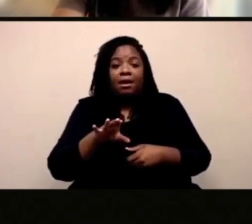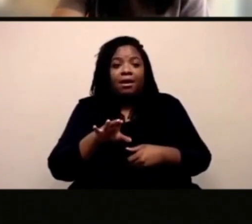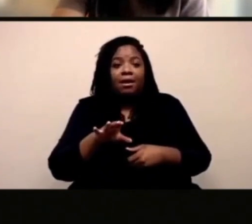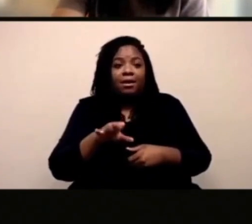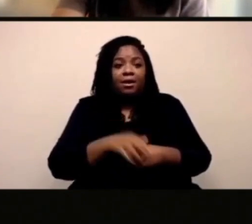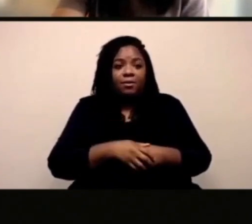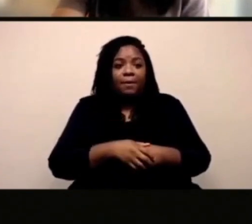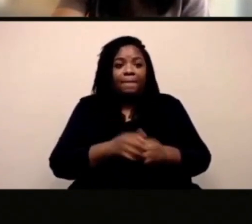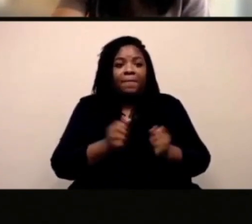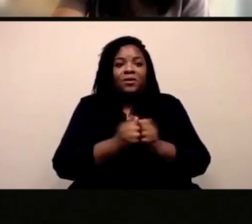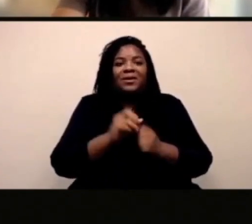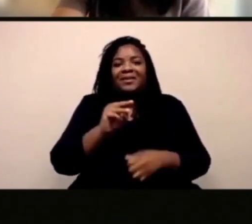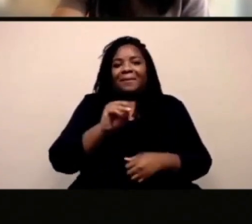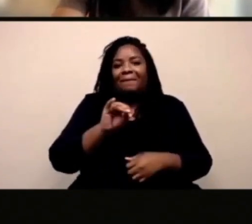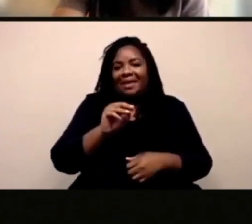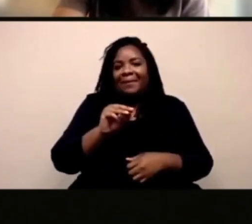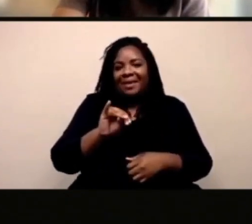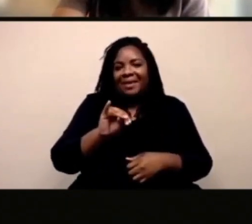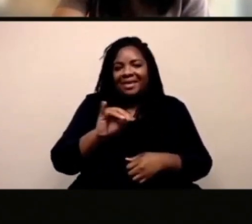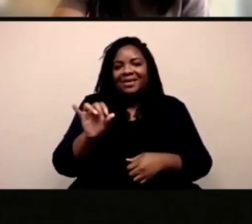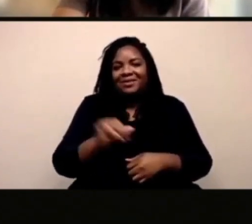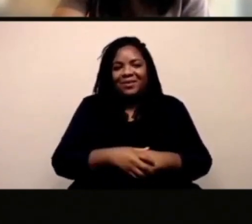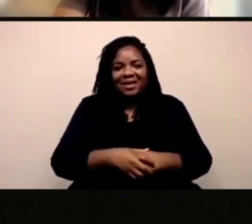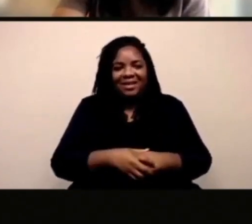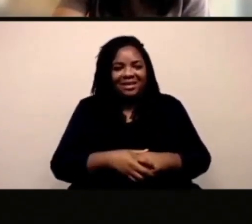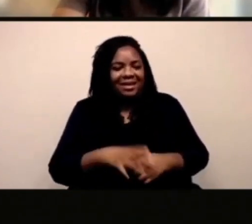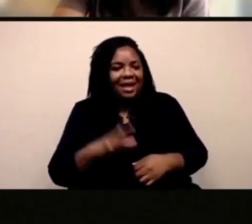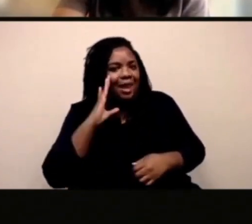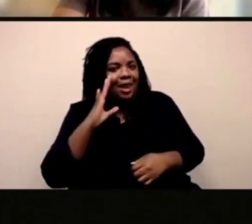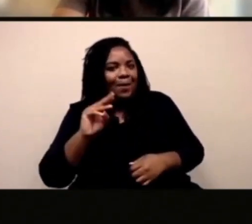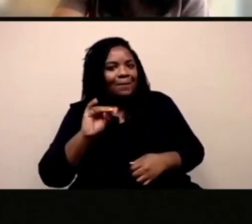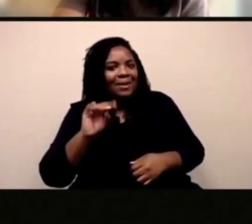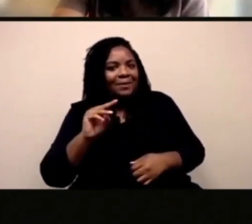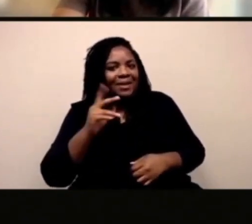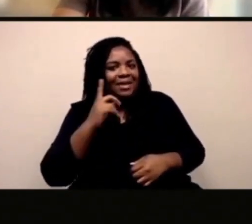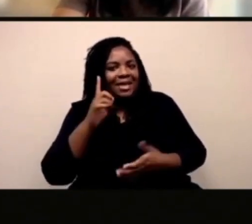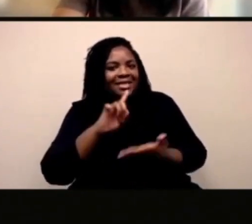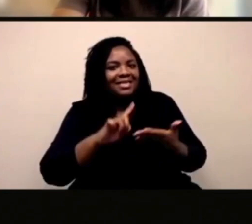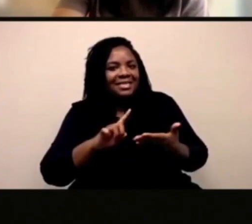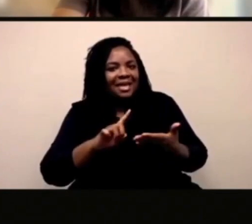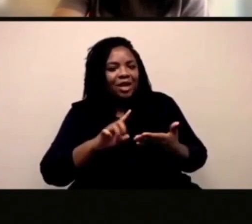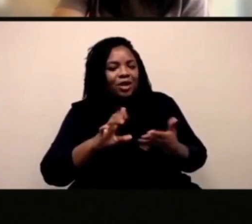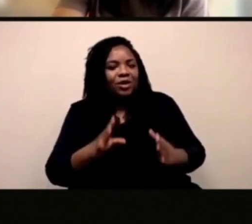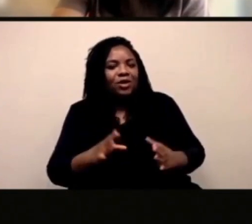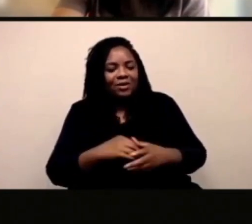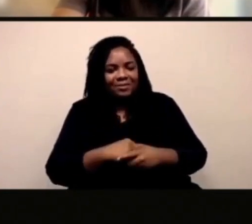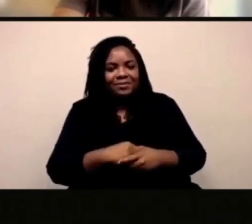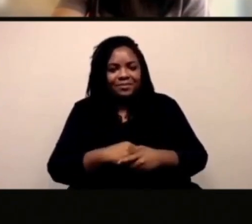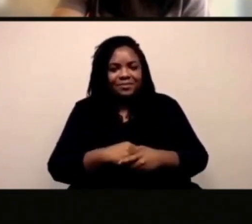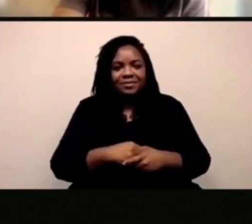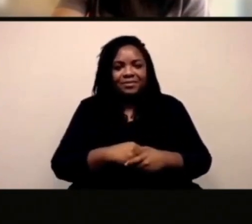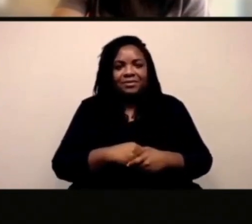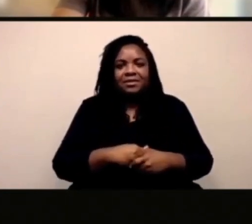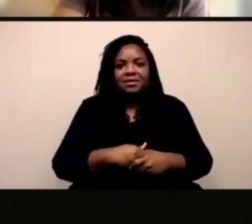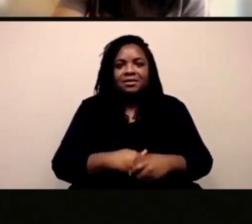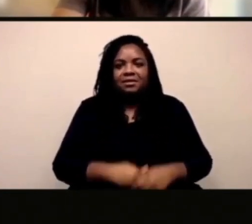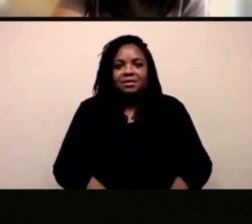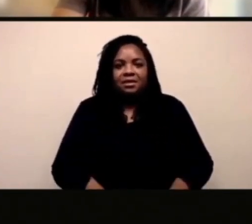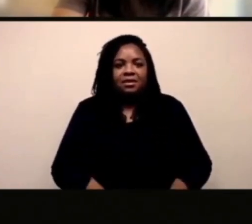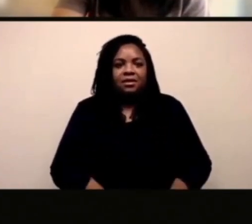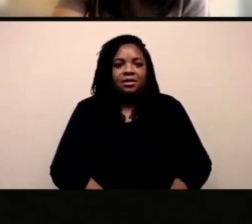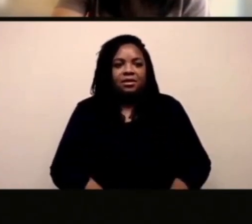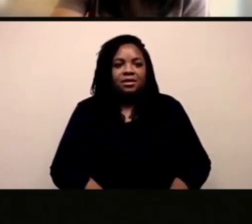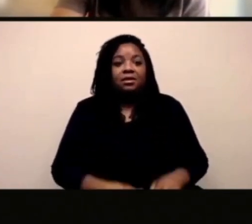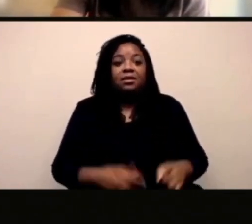こちらの私スクラッチの後プロジェプロダクトマネジメントマネージャーをやっています同僚の耳も